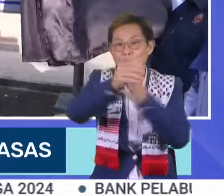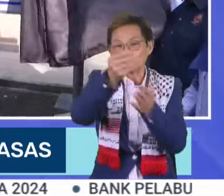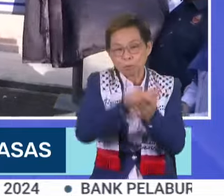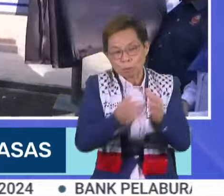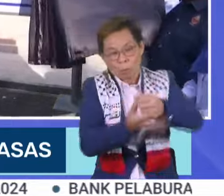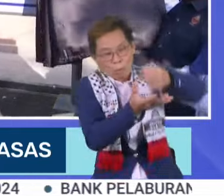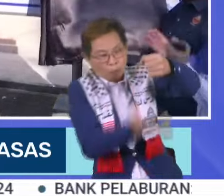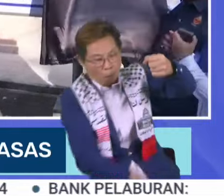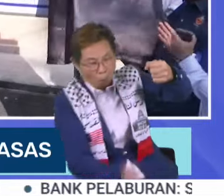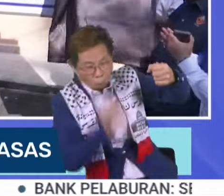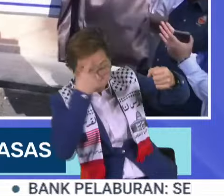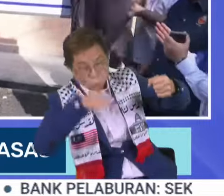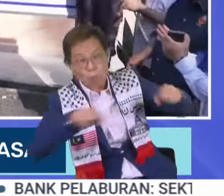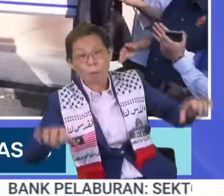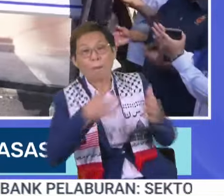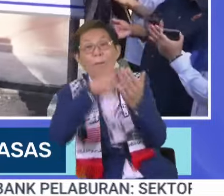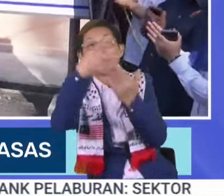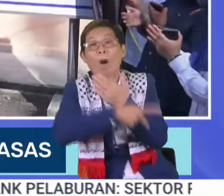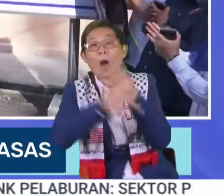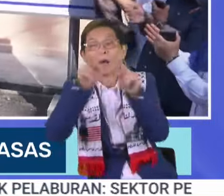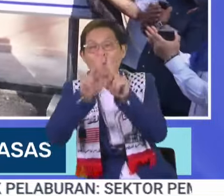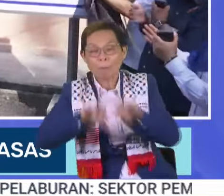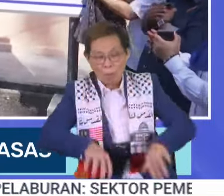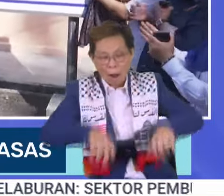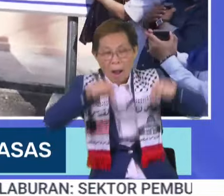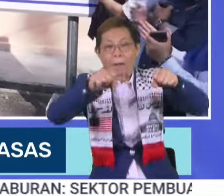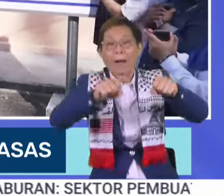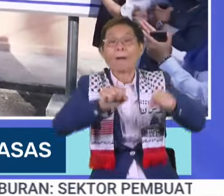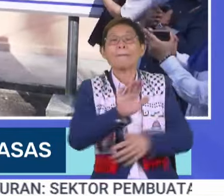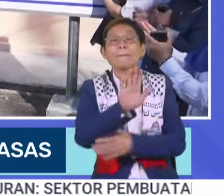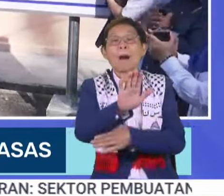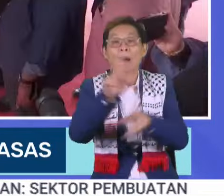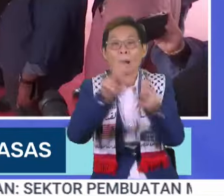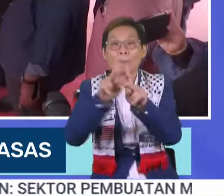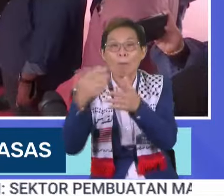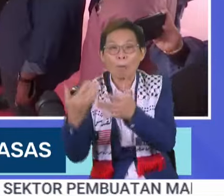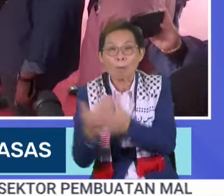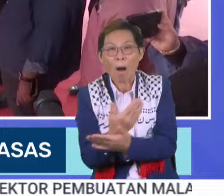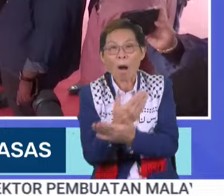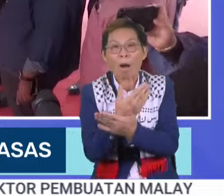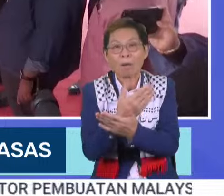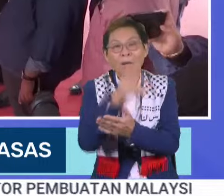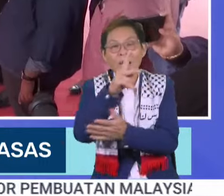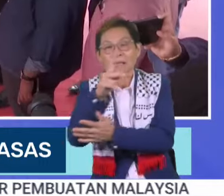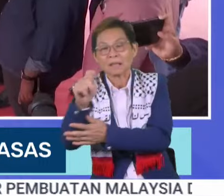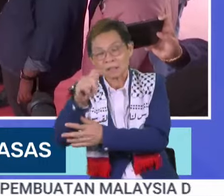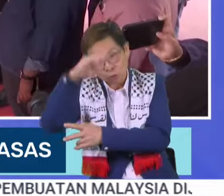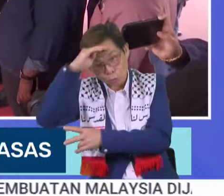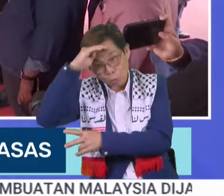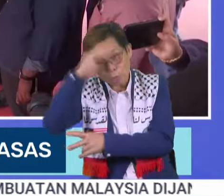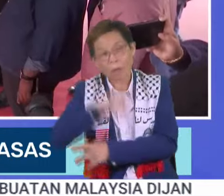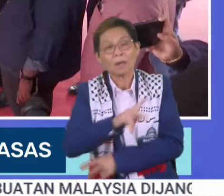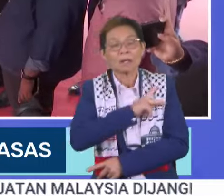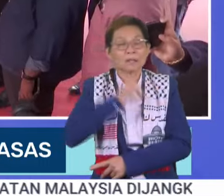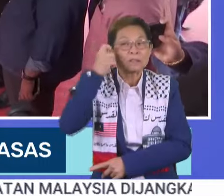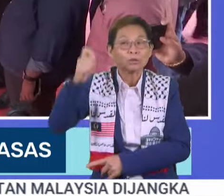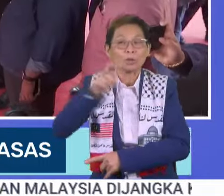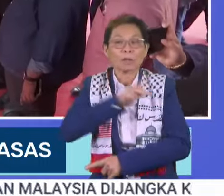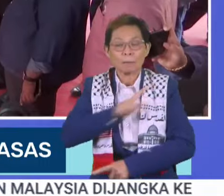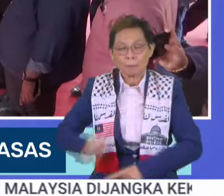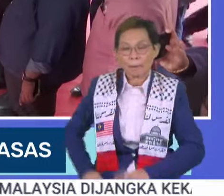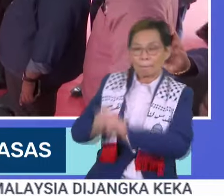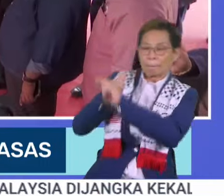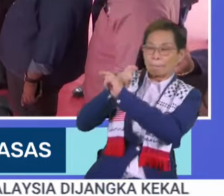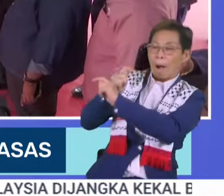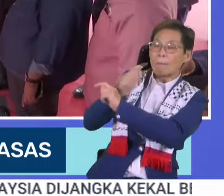ringgit diperuntukkan bagi melaksana program Kampung Angkat Madani di Kampung Baru Pasak, Kota Tinggi, Johor. Ketua Setiausaha Kementerian